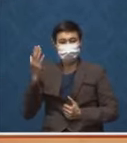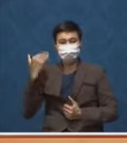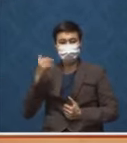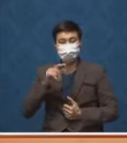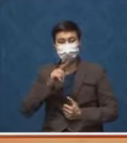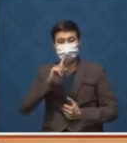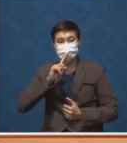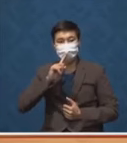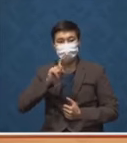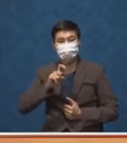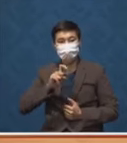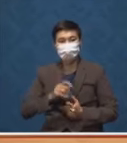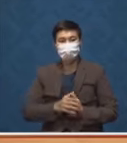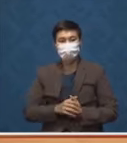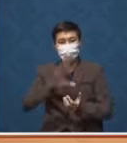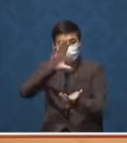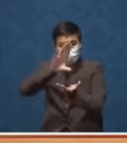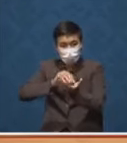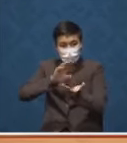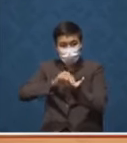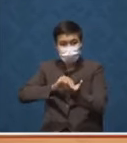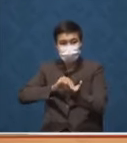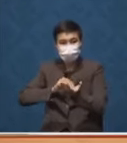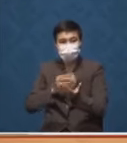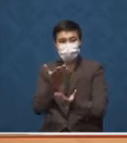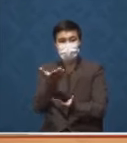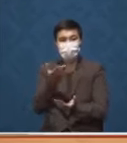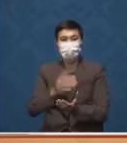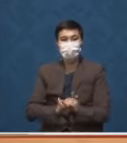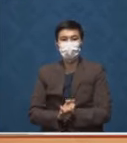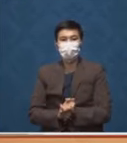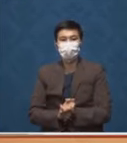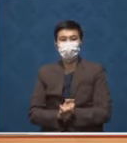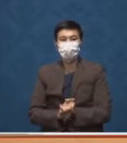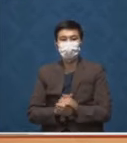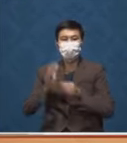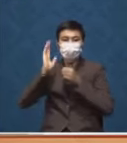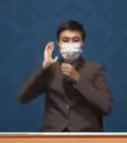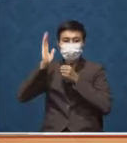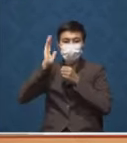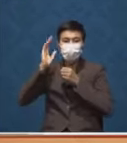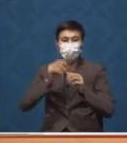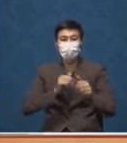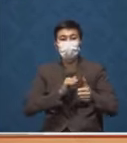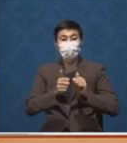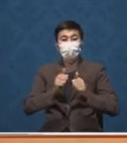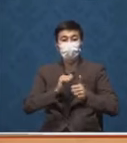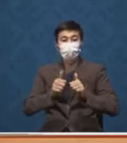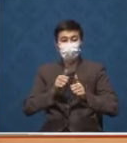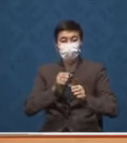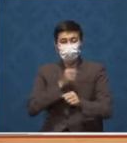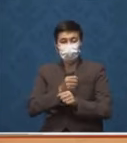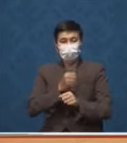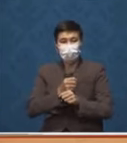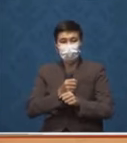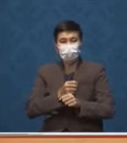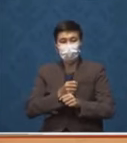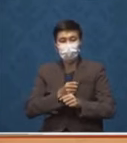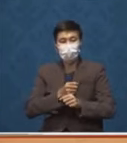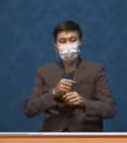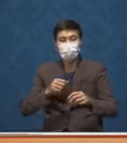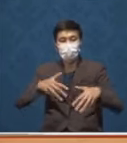นะครับว่าก็ข้อมูลที่ท่านได้เสนอโดยเฉพาะเรื่องการแข่งขันเนี่ยถ้าทำให้ประชาชนเดือดร้อนเนี่ยน